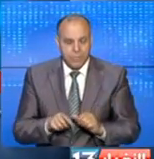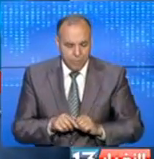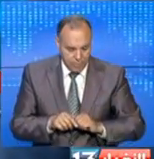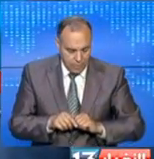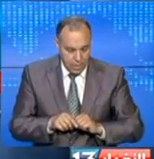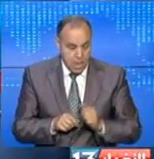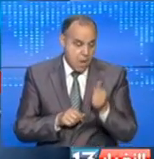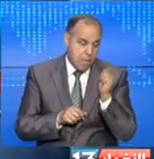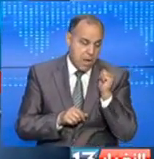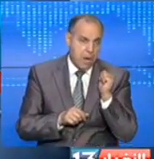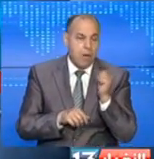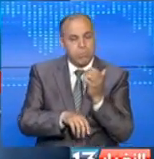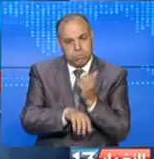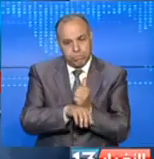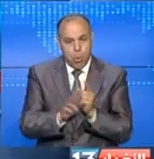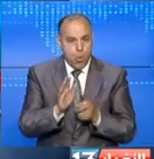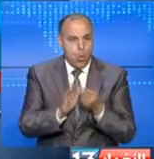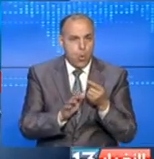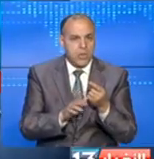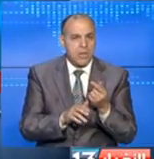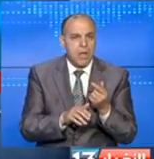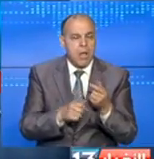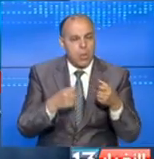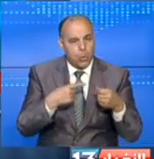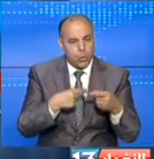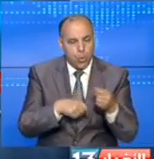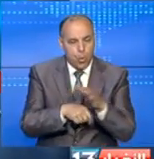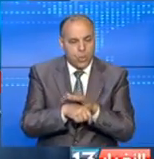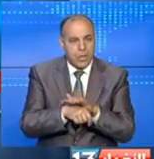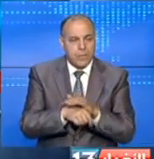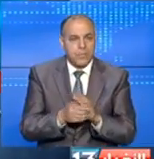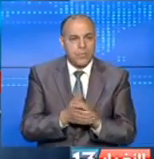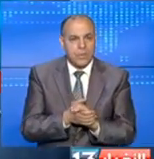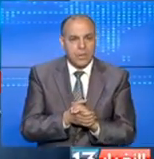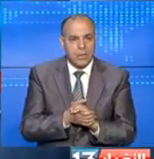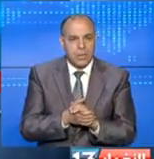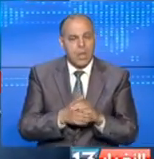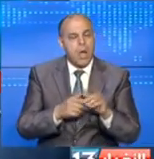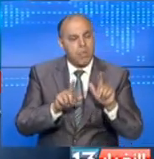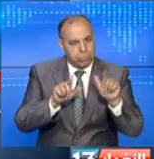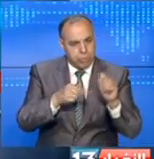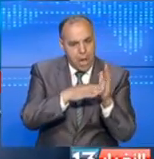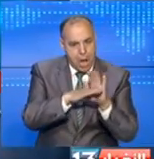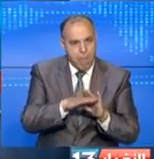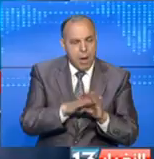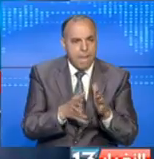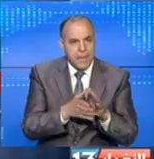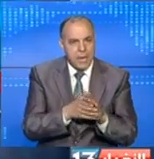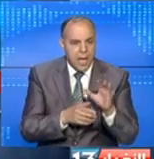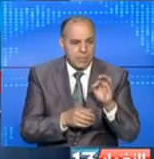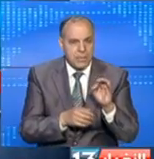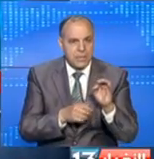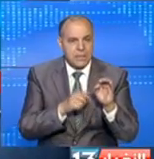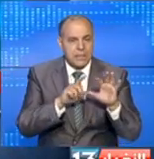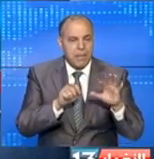امس ان تلقى الجرعه الاولى من اللقاحات المضاده لك وفي تسعه عشر يوفر حمايه تتراوح بين خمسين